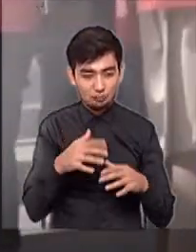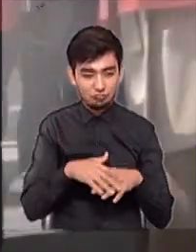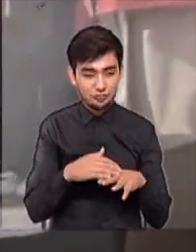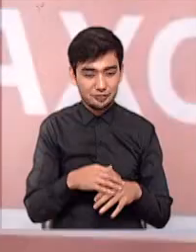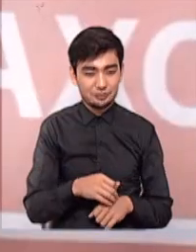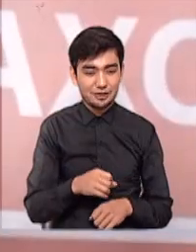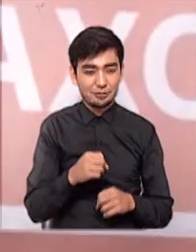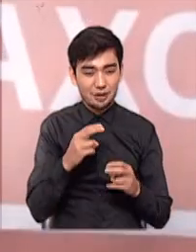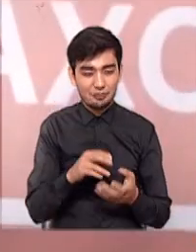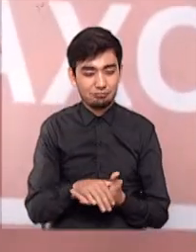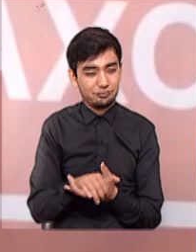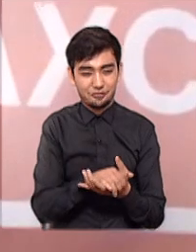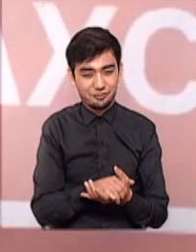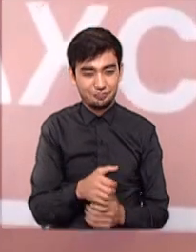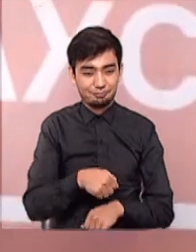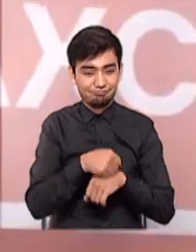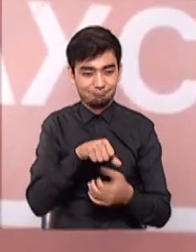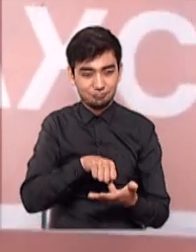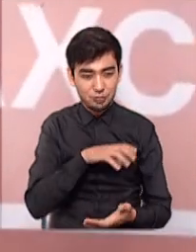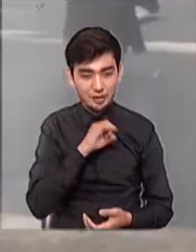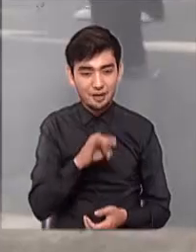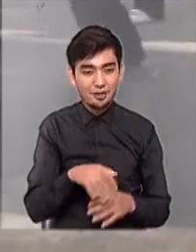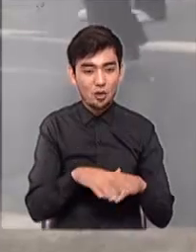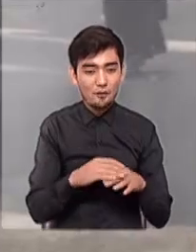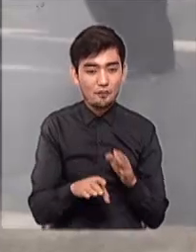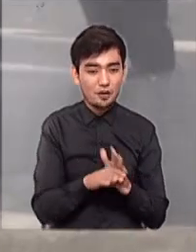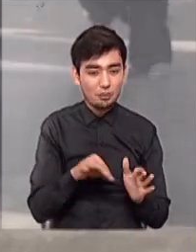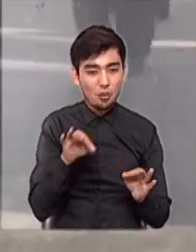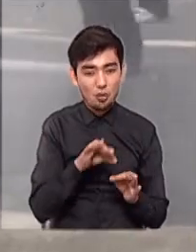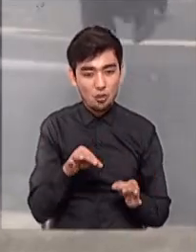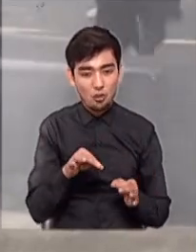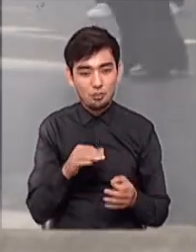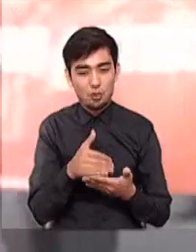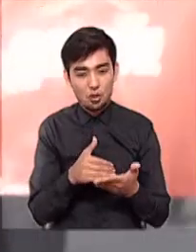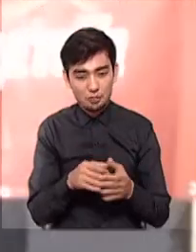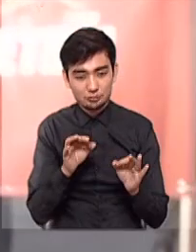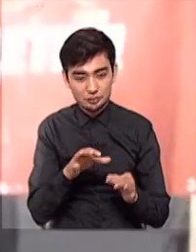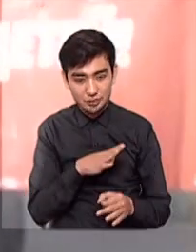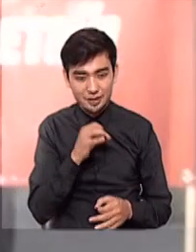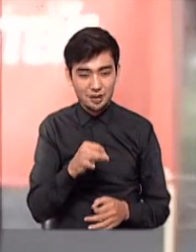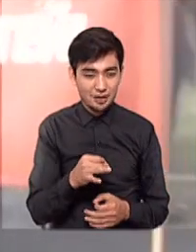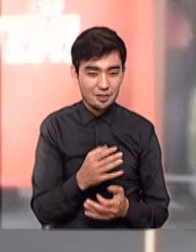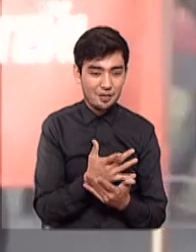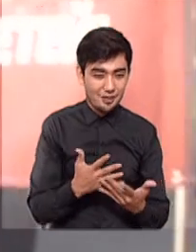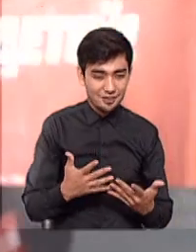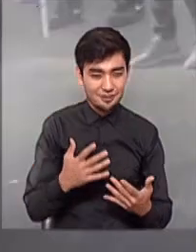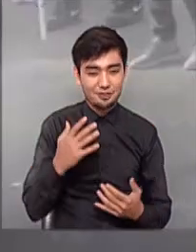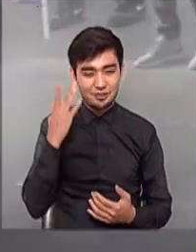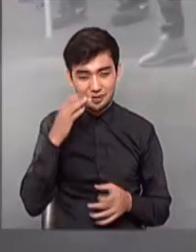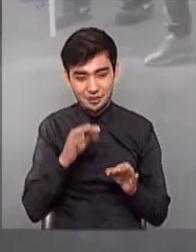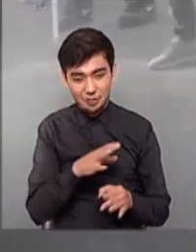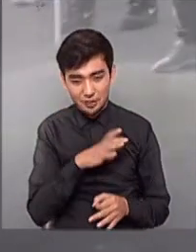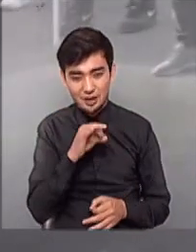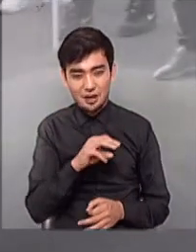митинг өткізді. Шара барысында ұйым төрағасы жиналған жұртқа партияның сайлауалды тұғырнамасын таныстырып, басым бағыттары жайлы әңгімелеп берді. Әрі